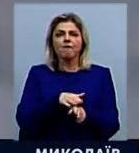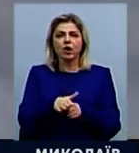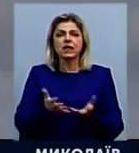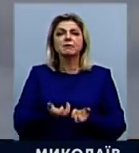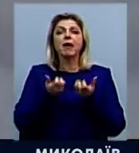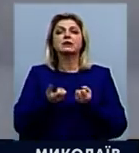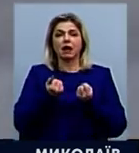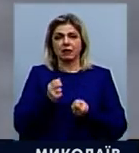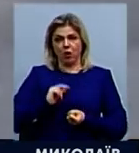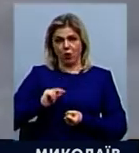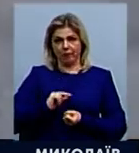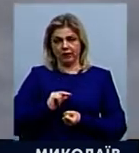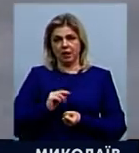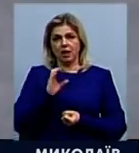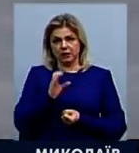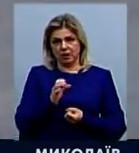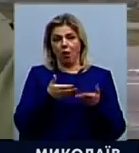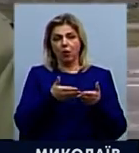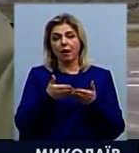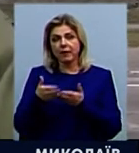рятувальних робіт з групою кораблів. Як